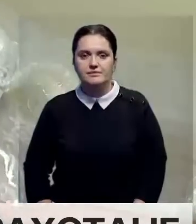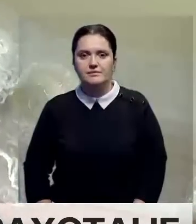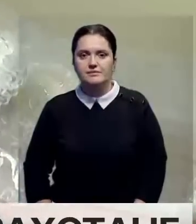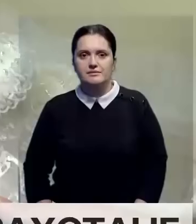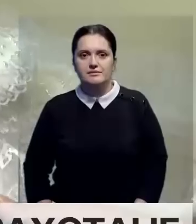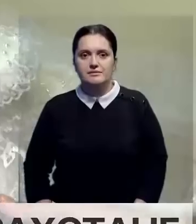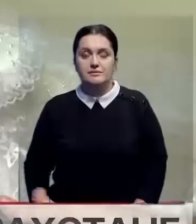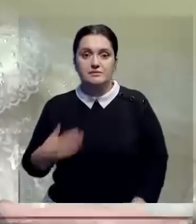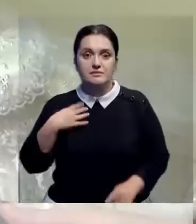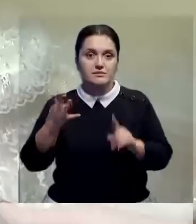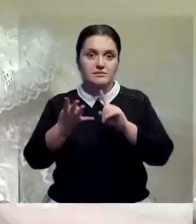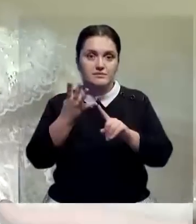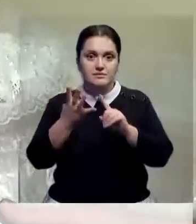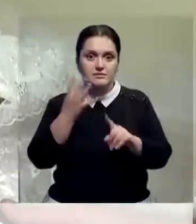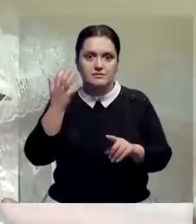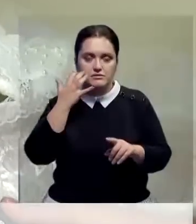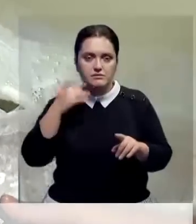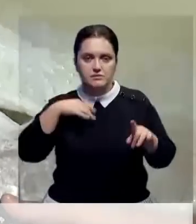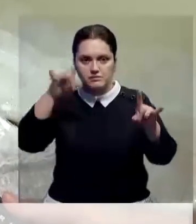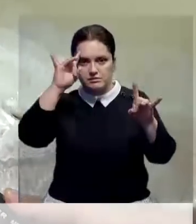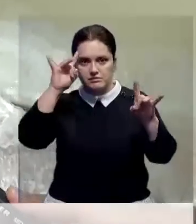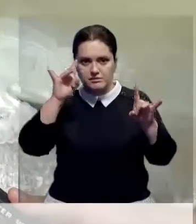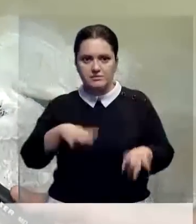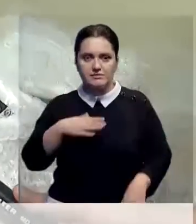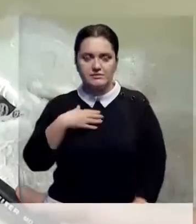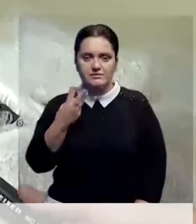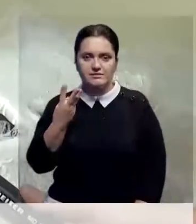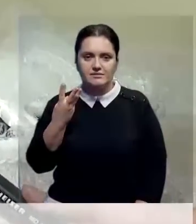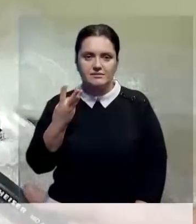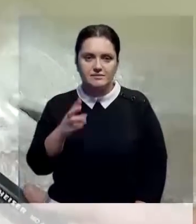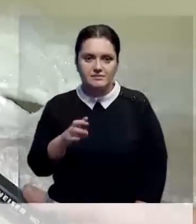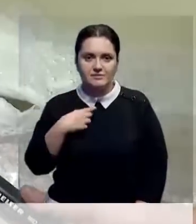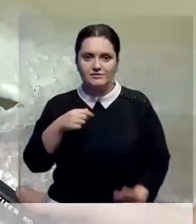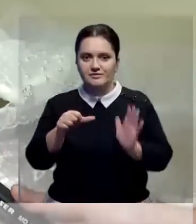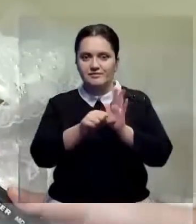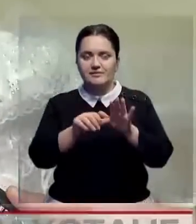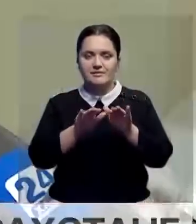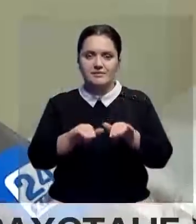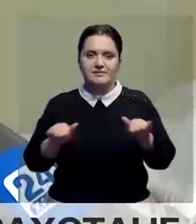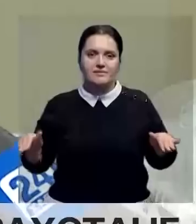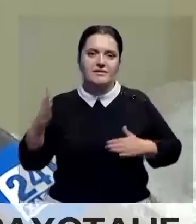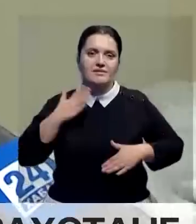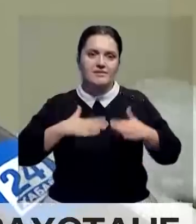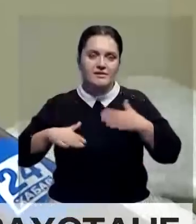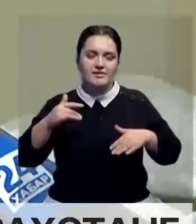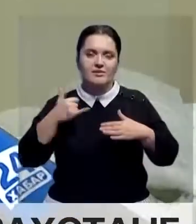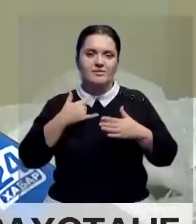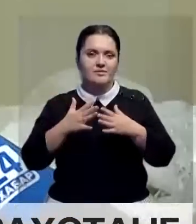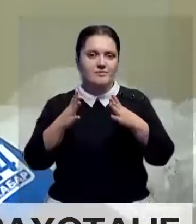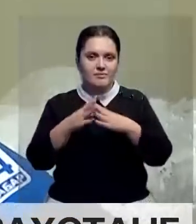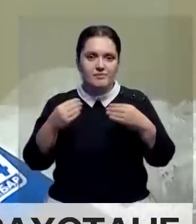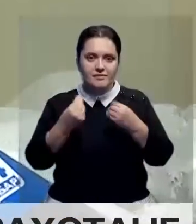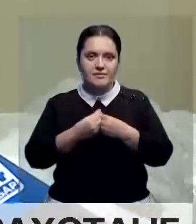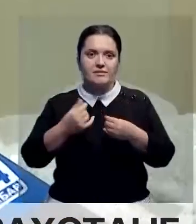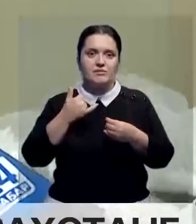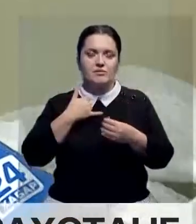Это моя четвертая беременность. Не ожидала, что стану мамой тройняшек. Сейчас у меня 6 детей. Рада, что у нас большая семья, тем более в